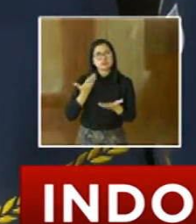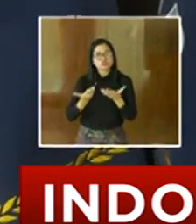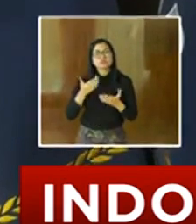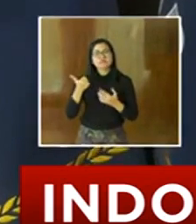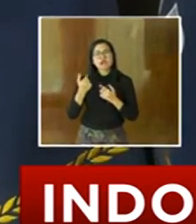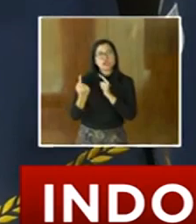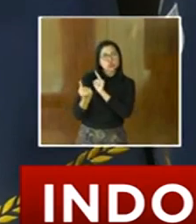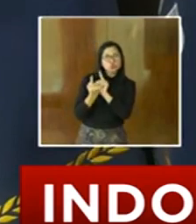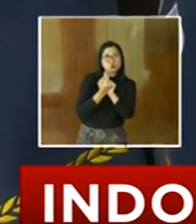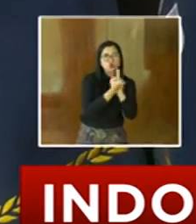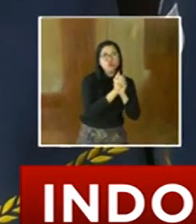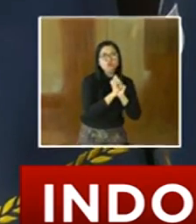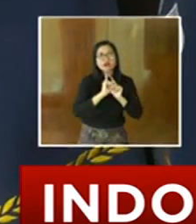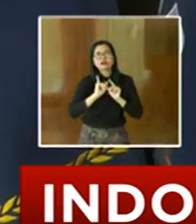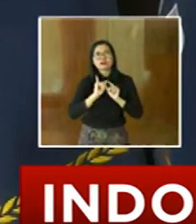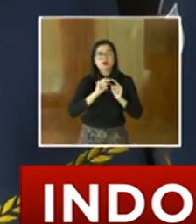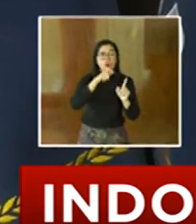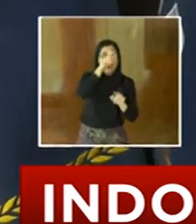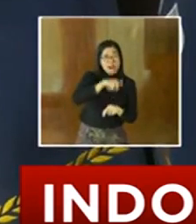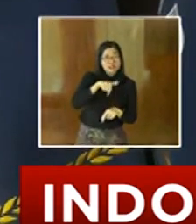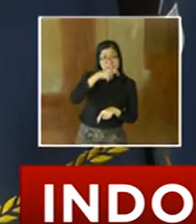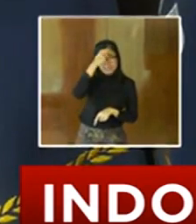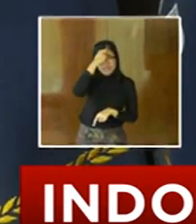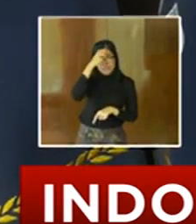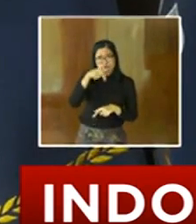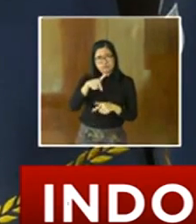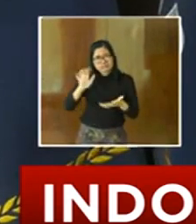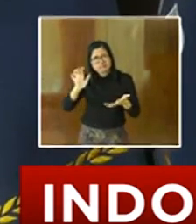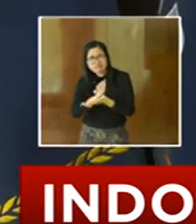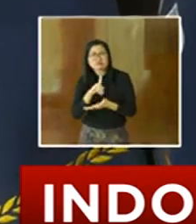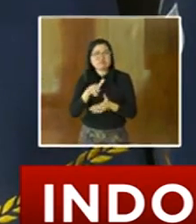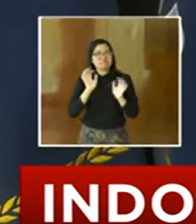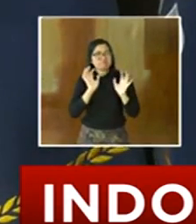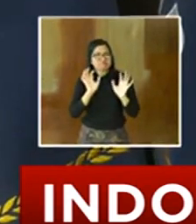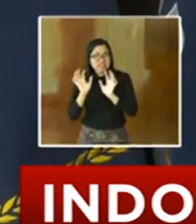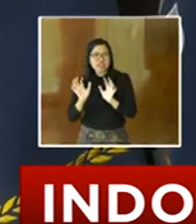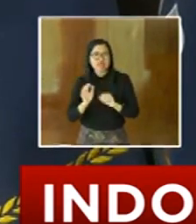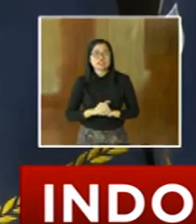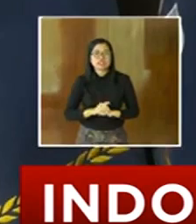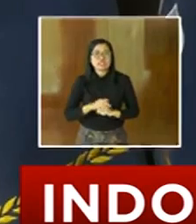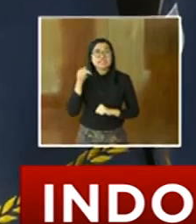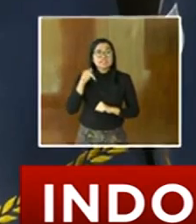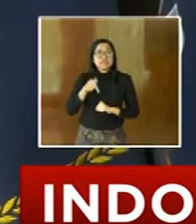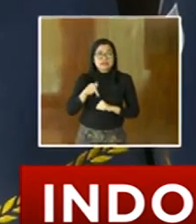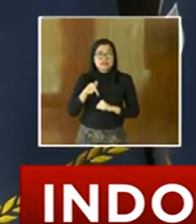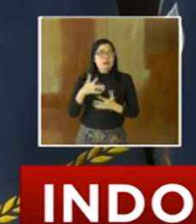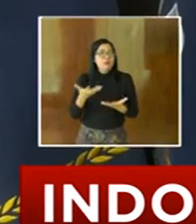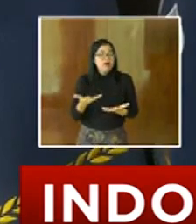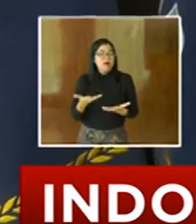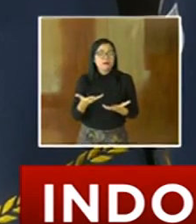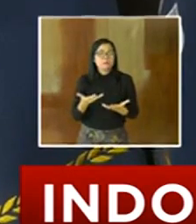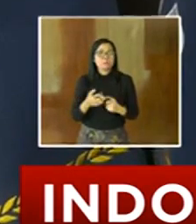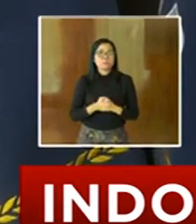kontak dari kasus-kasus positif yang kita dapatkan juga cukup besar ini adalah bentuk faried racing yang